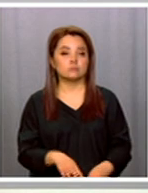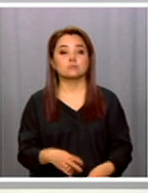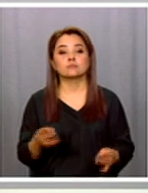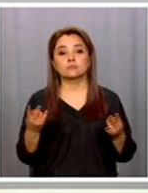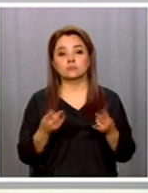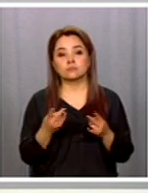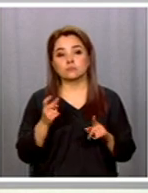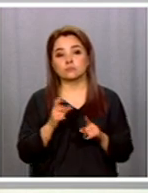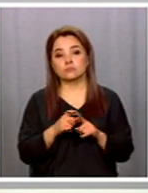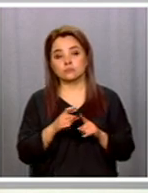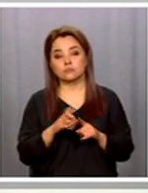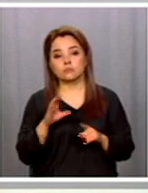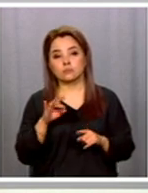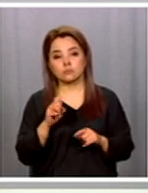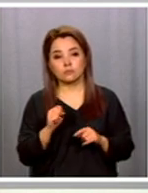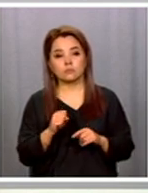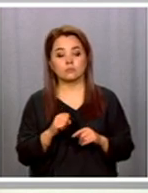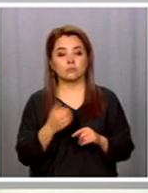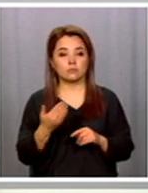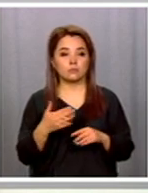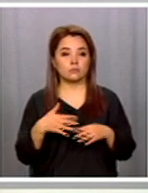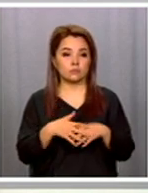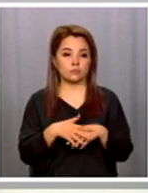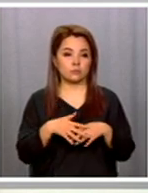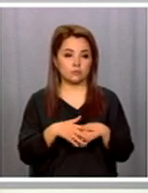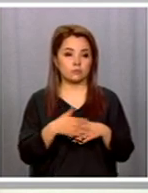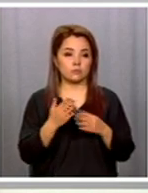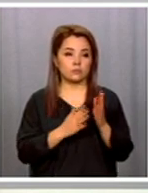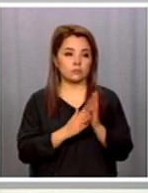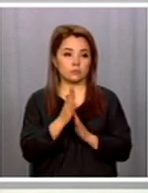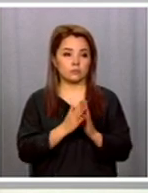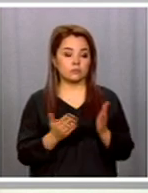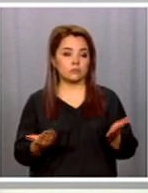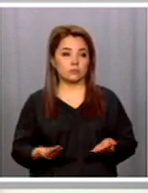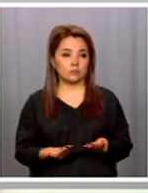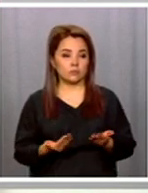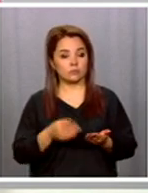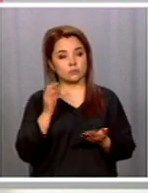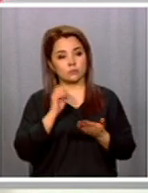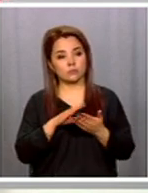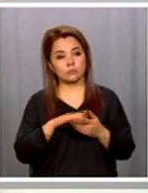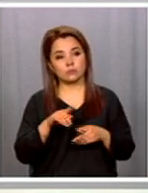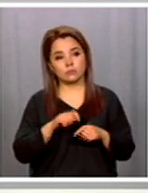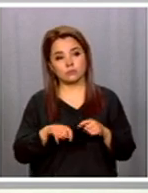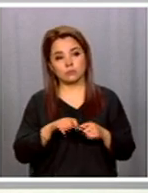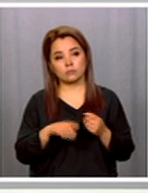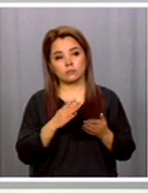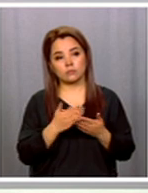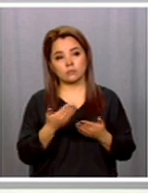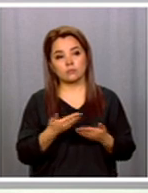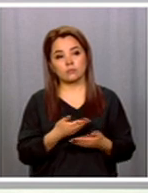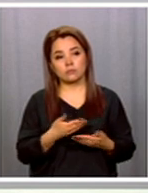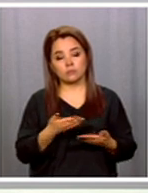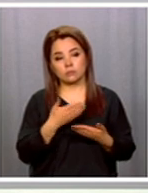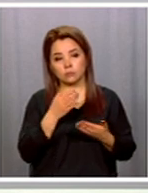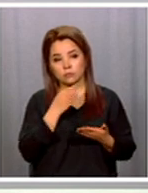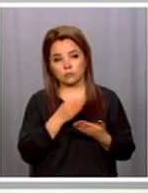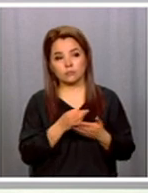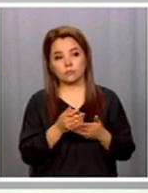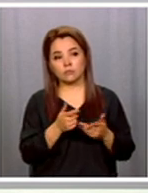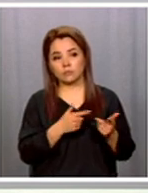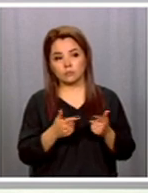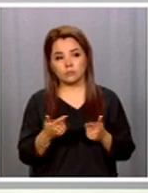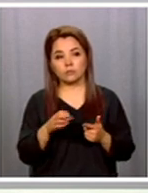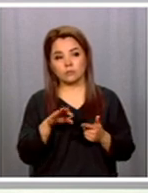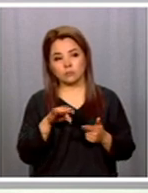Қажетті сөздермен споралы өсімдіктердің тіршілік циклін салыстырыңыз. Сіздерге берілген жыныссыз ұрпақ, жынысты ұрпақ,